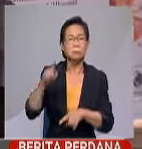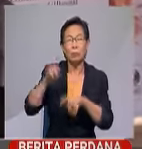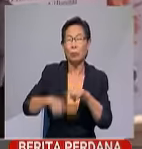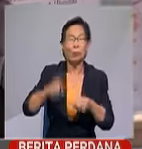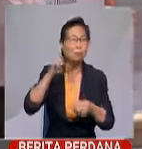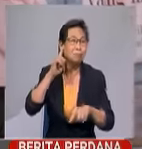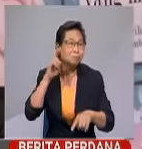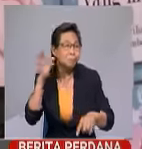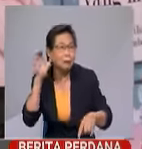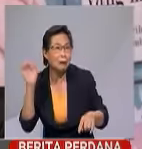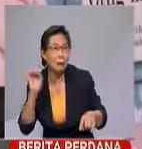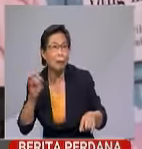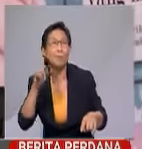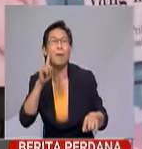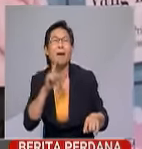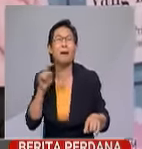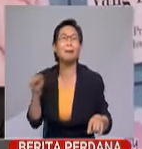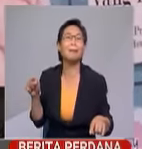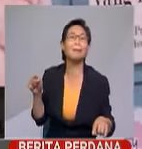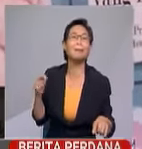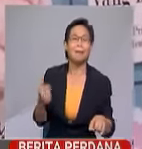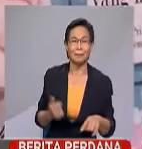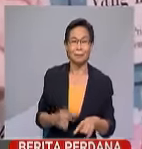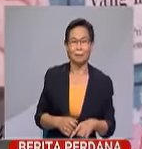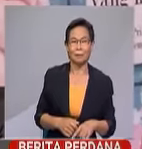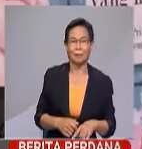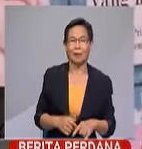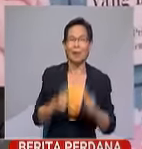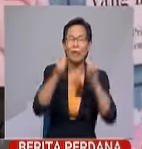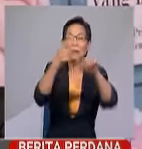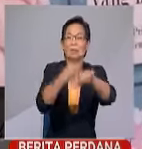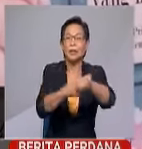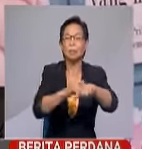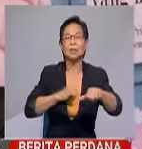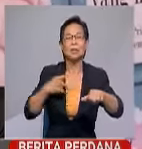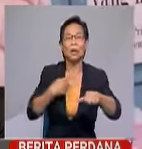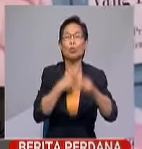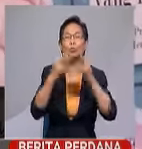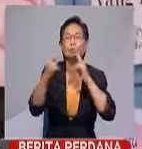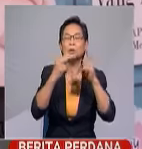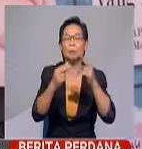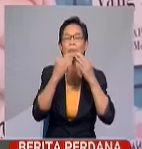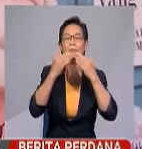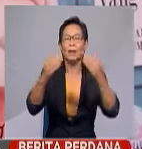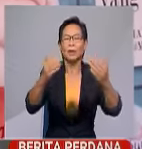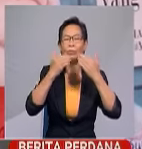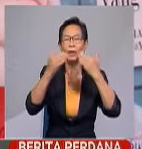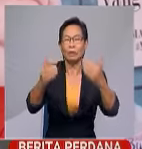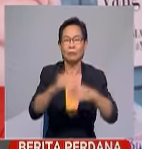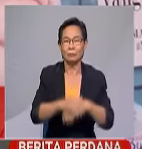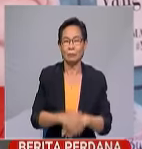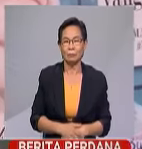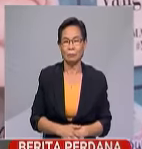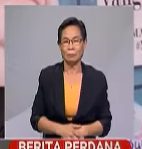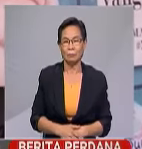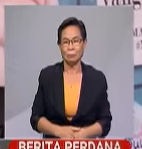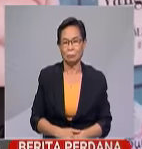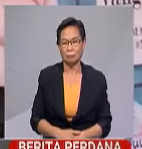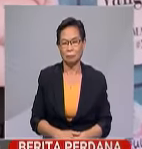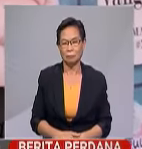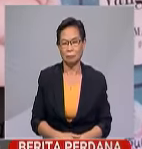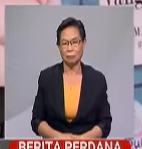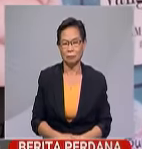boleh cakap. First time lah, tapi kita ucapkan terima kasih lah kepada apa ni, Pama. Terima kasih kepada Pama